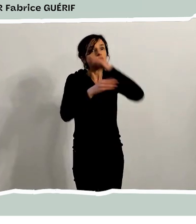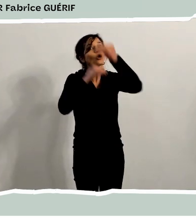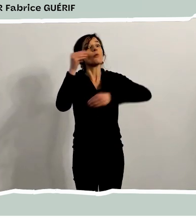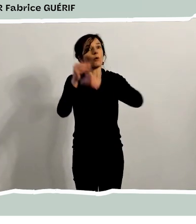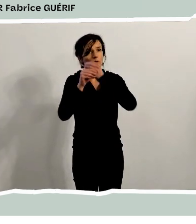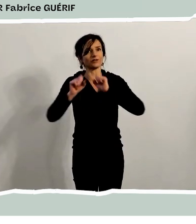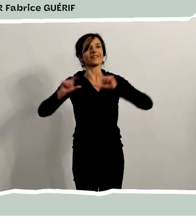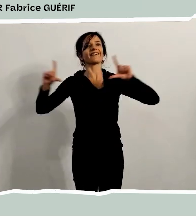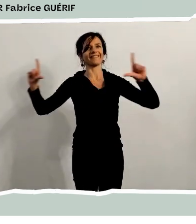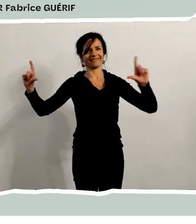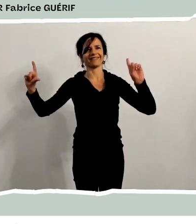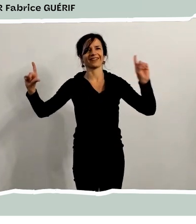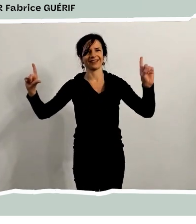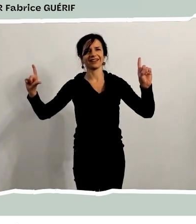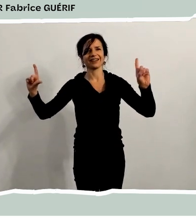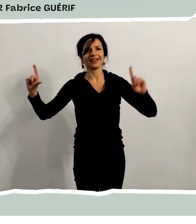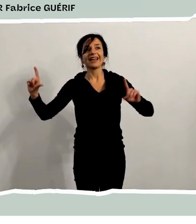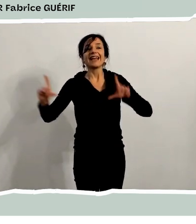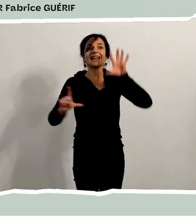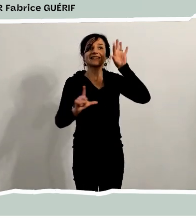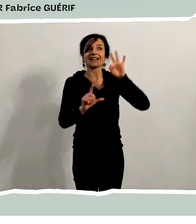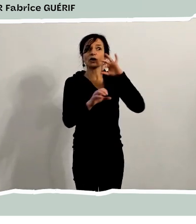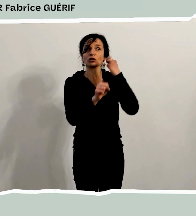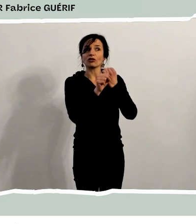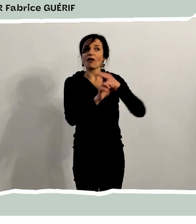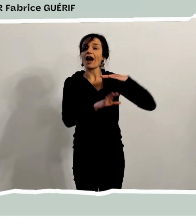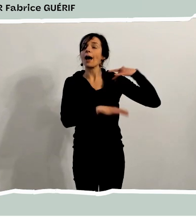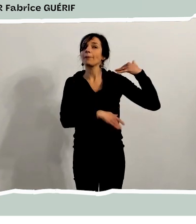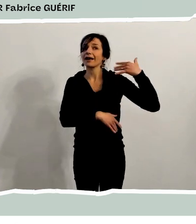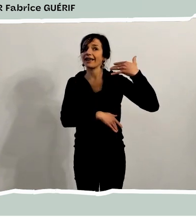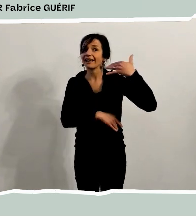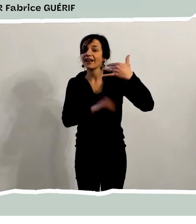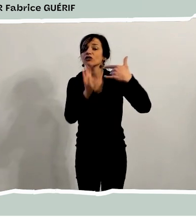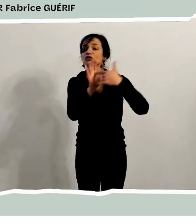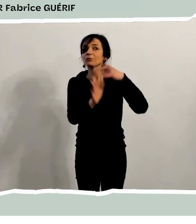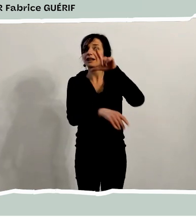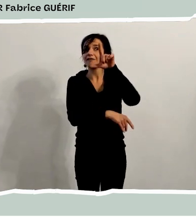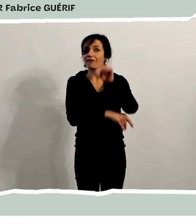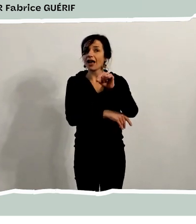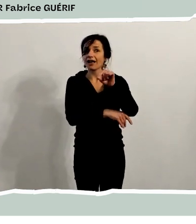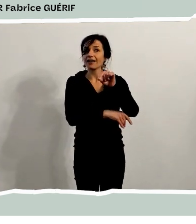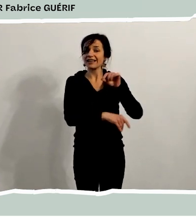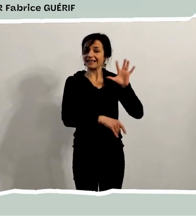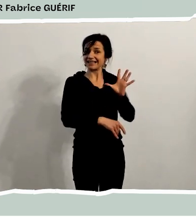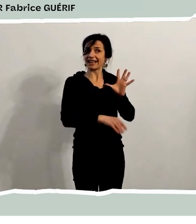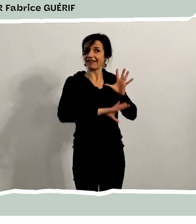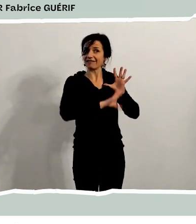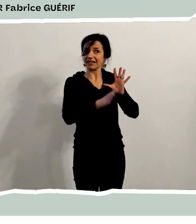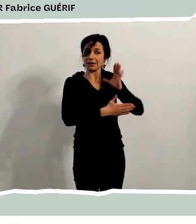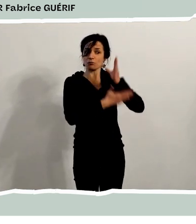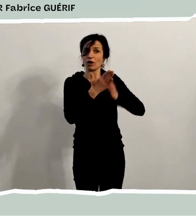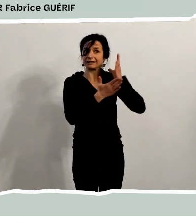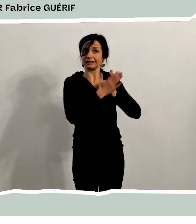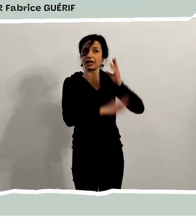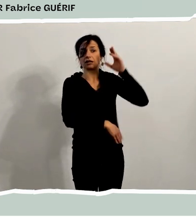si on se projette 50 ans plus tard, en 2020, ce nombre a diminué d'environ la moitié. On est